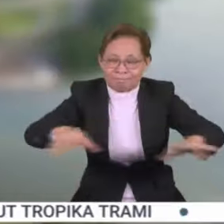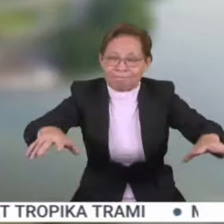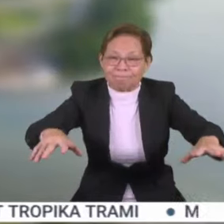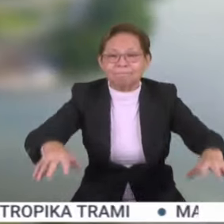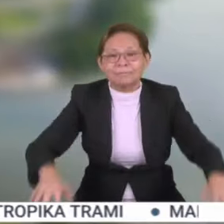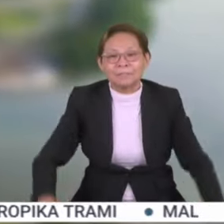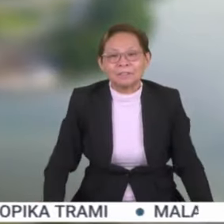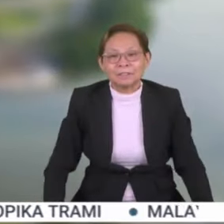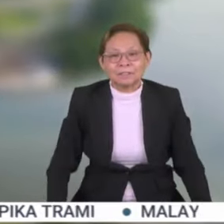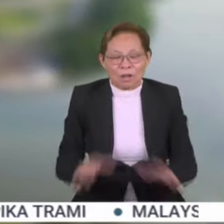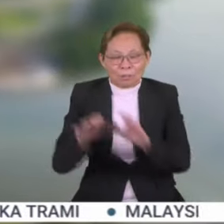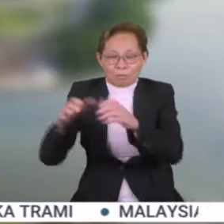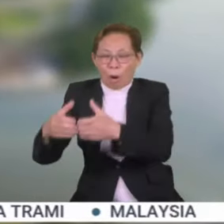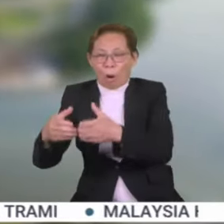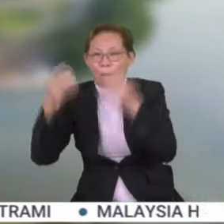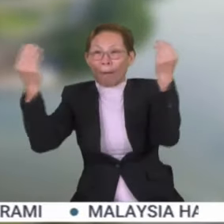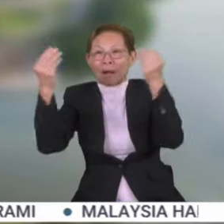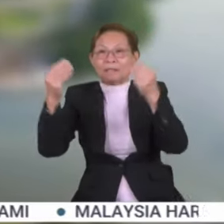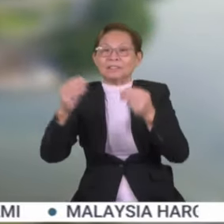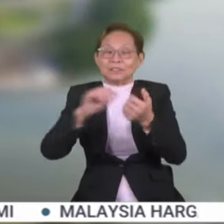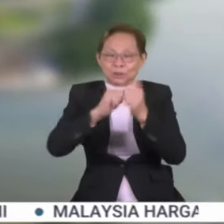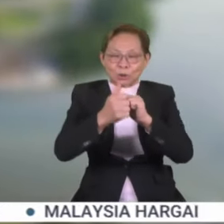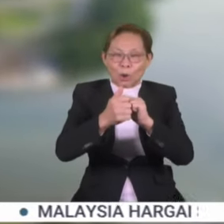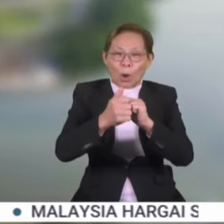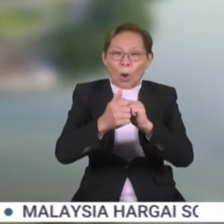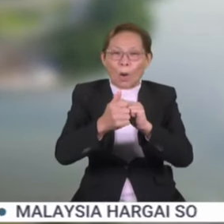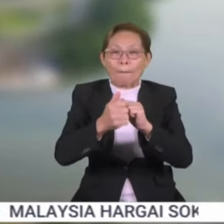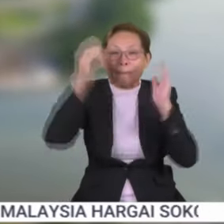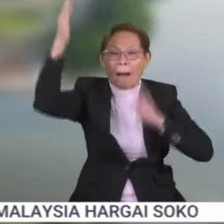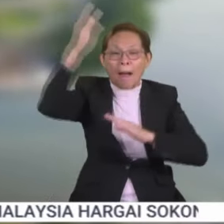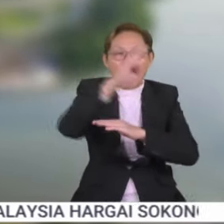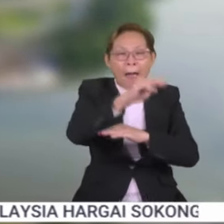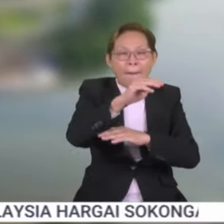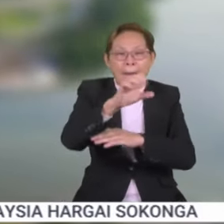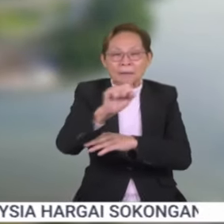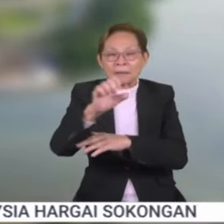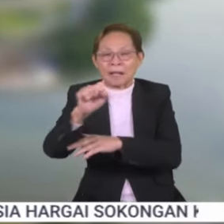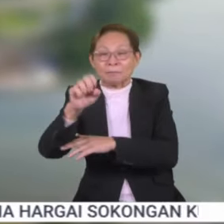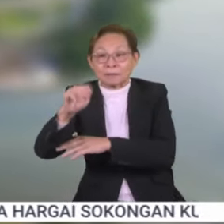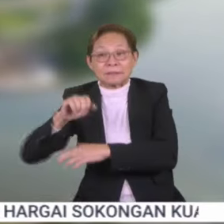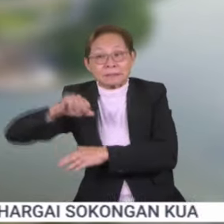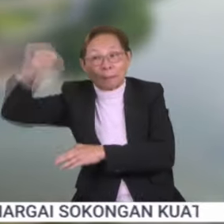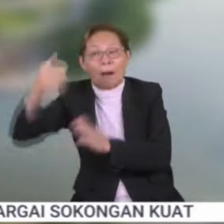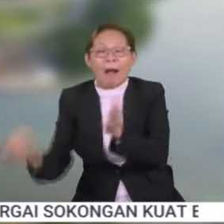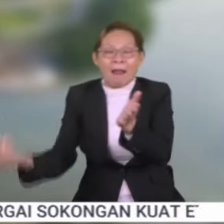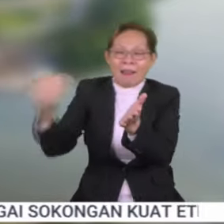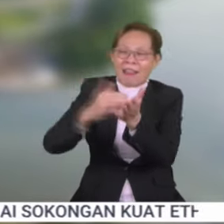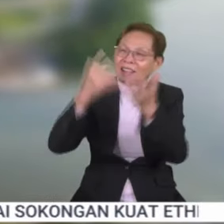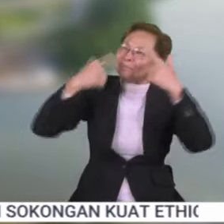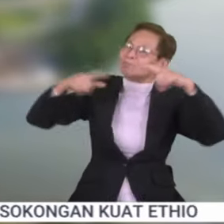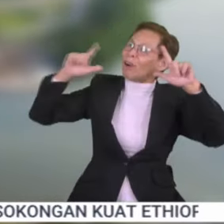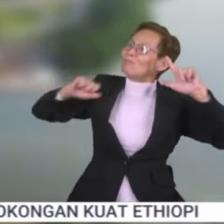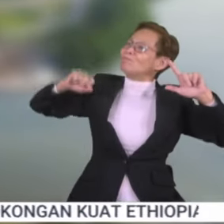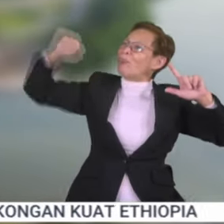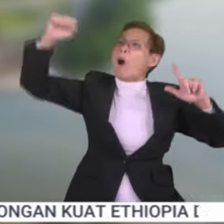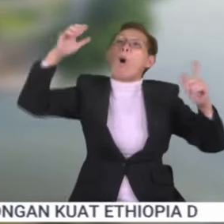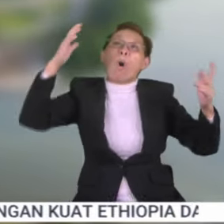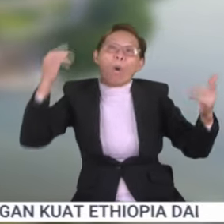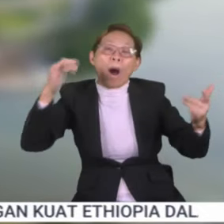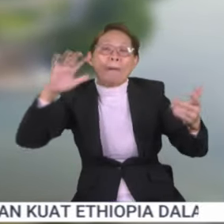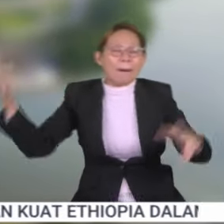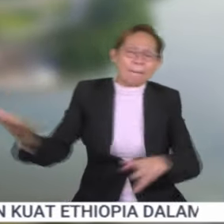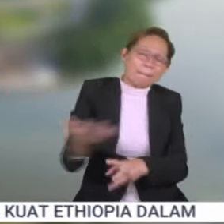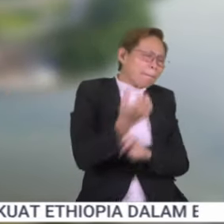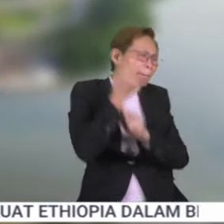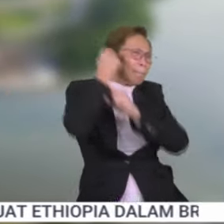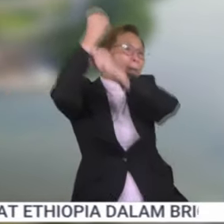negara kontinjen Majlis sukan sekolah Malaysia mssm Sabah sekali lagi mengharumkan nama Negeri selepas